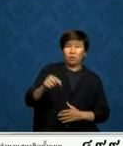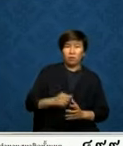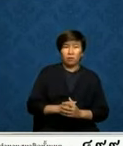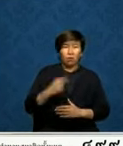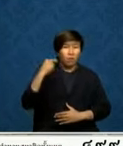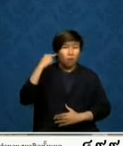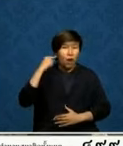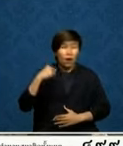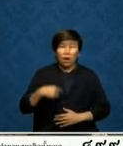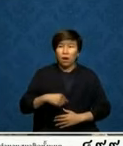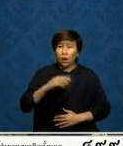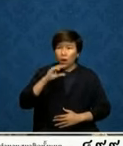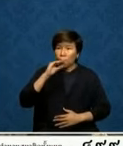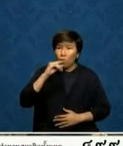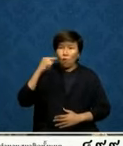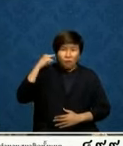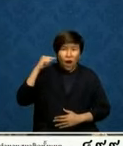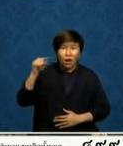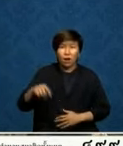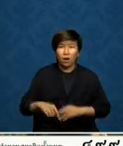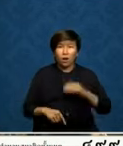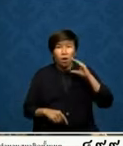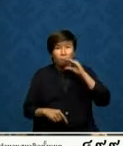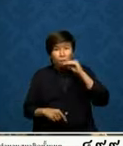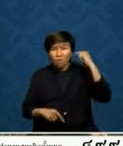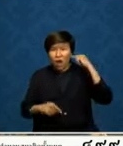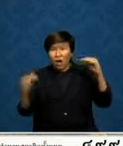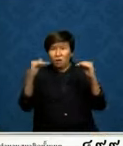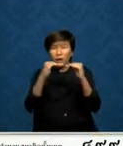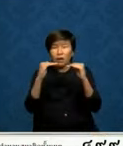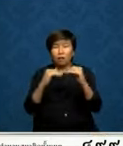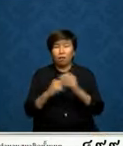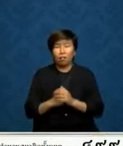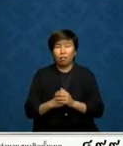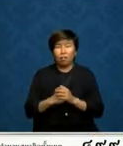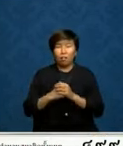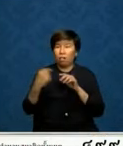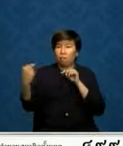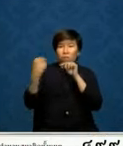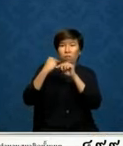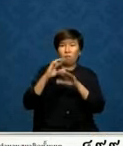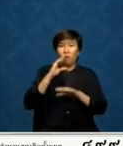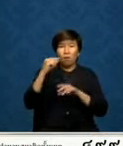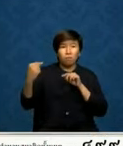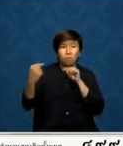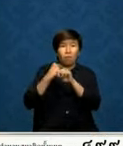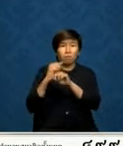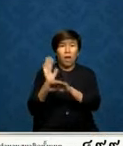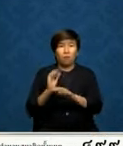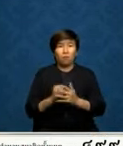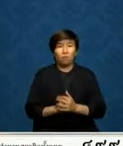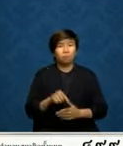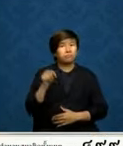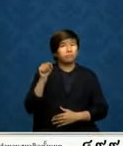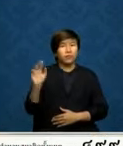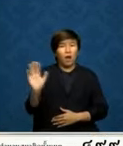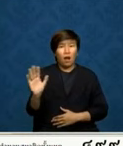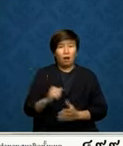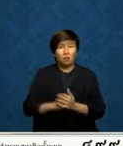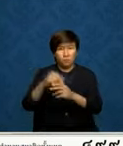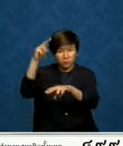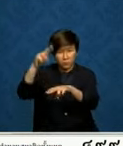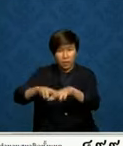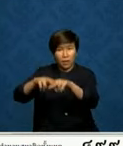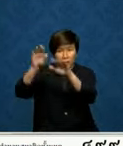ณพูดผมฟังเวลาผมพูดคุณอย่าสวนประธานมีหน้าที่ควบคุมในการประชุมอย่าทำอย่างนี้ครับกรุณาได้นั่งล